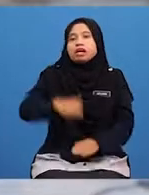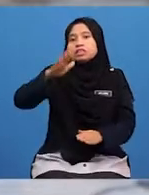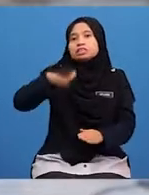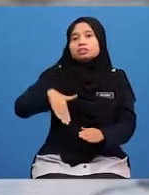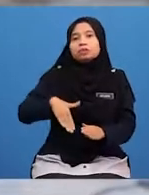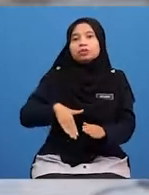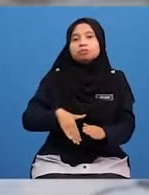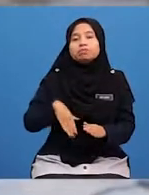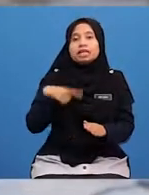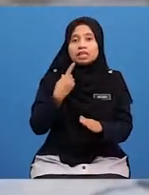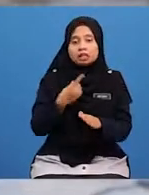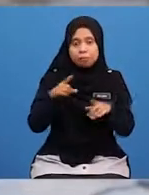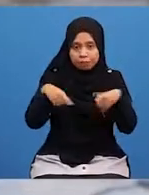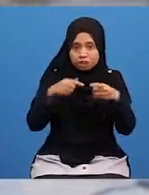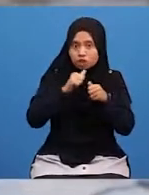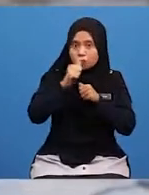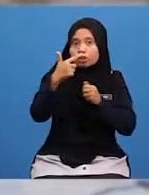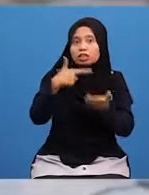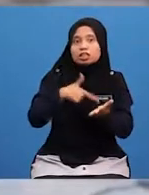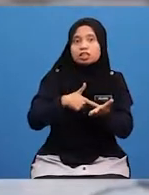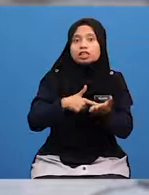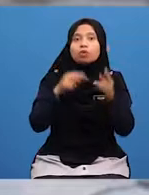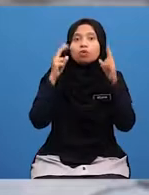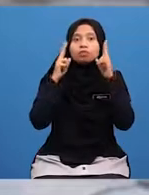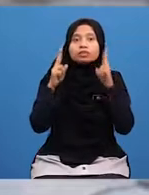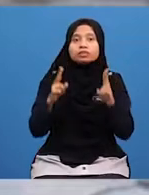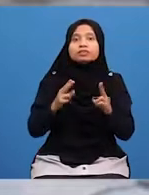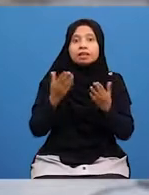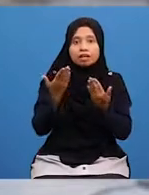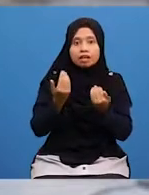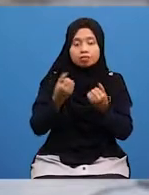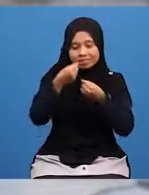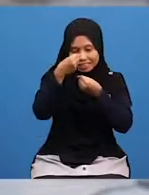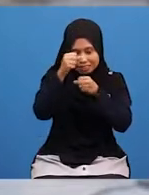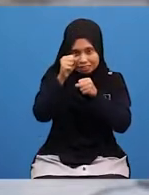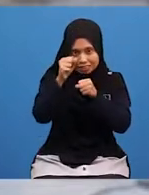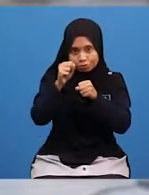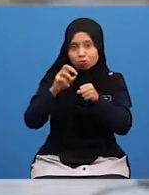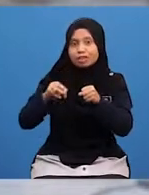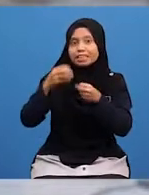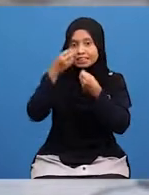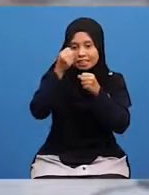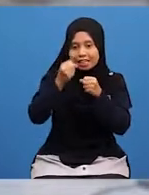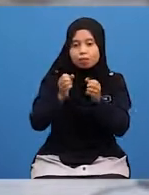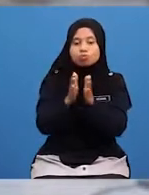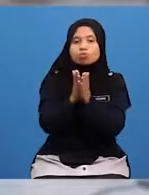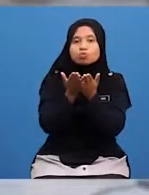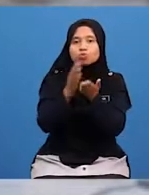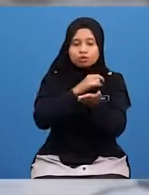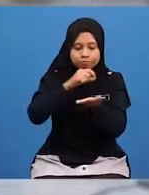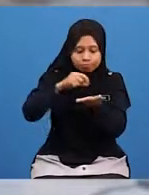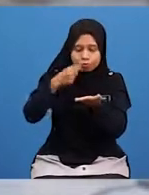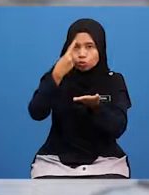Sebelum kapal kita berlayar lebih jauh, ustazah harap murid-murid sediakan dahulu buku tulis dan pen untuk membuat